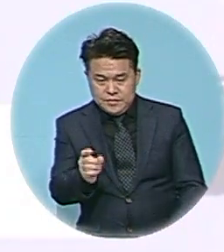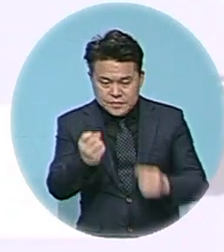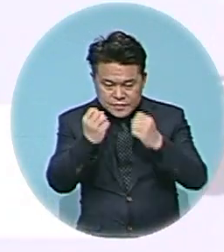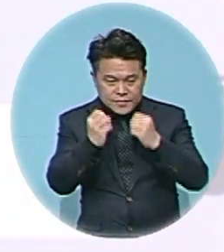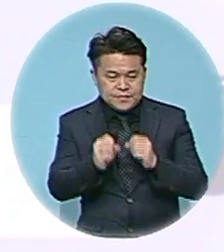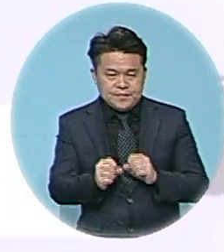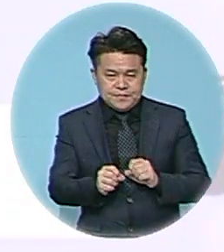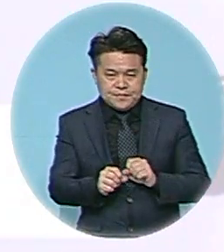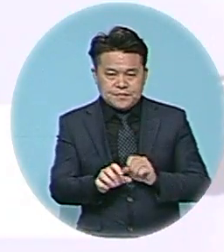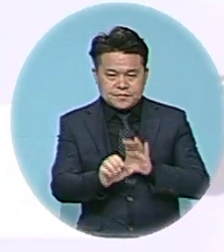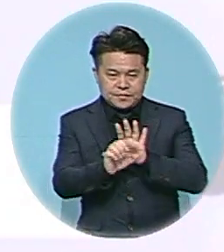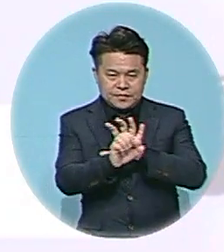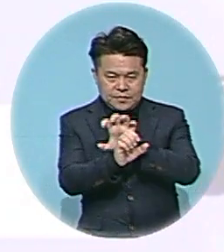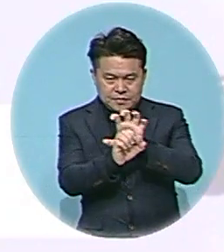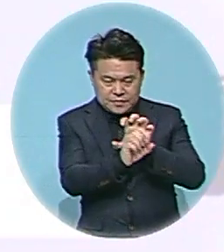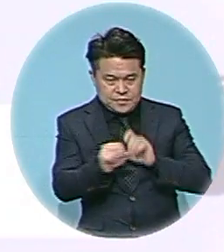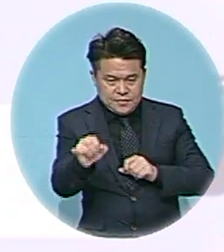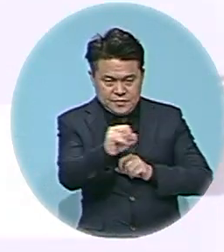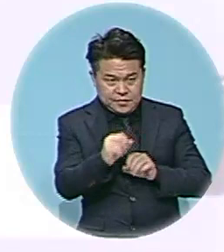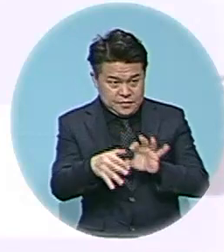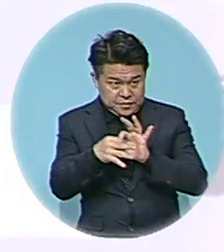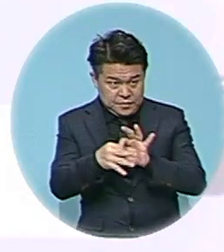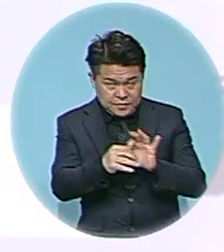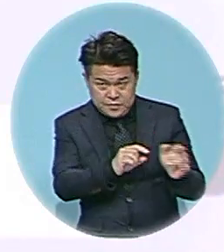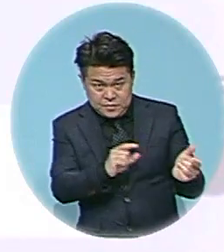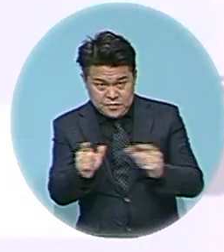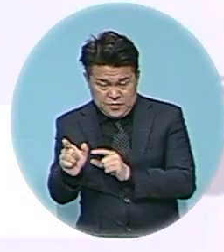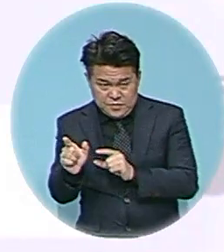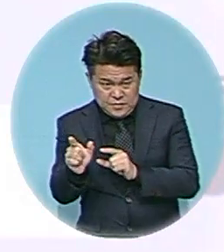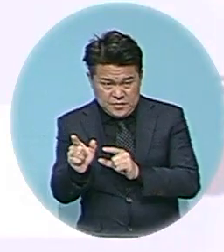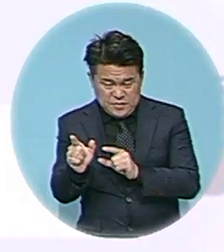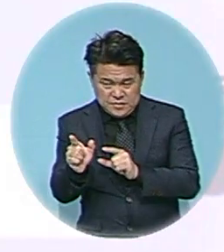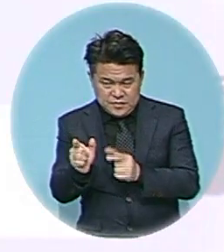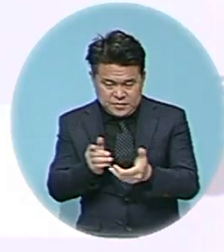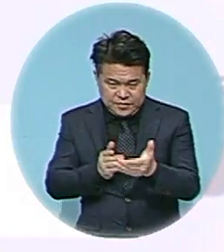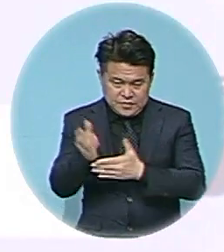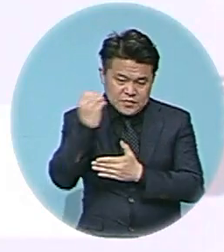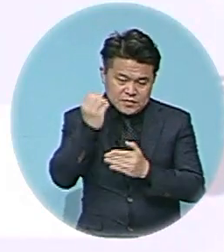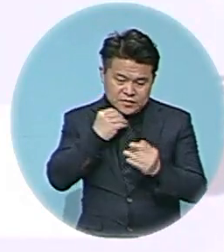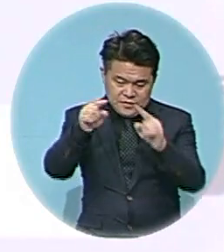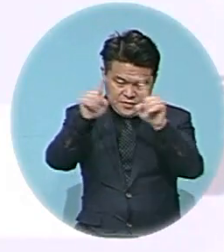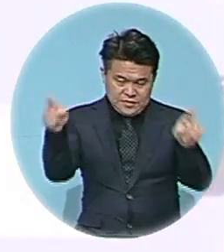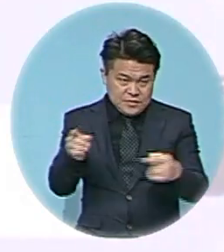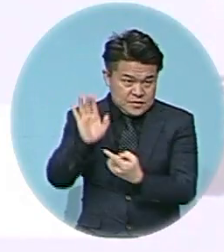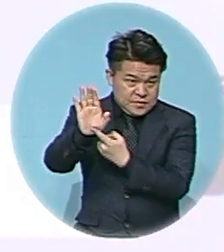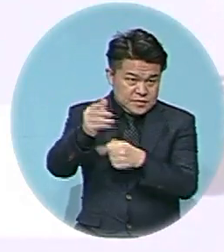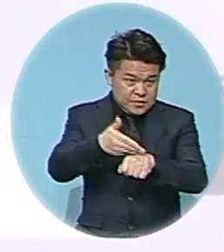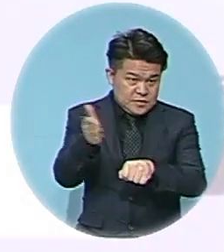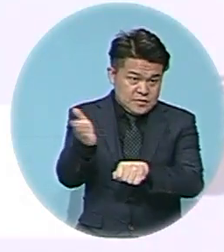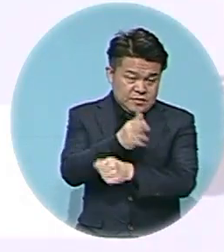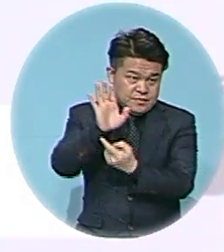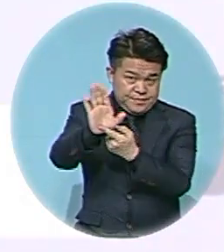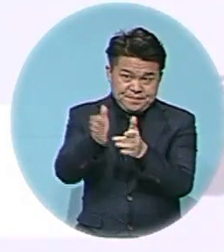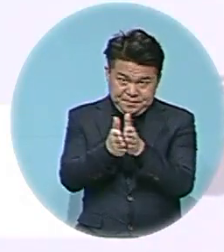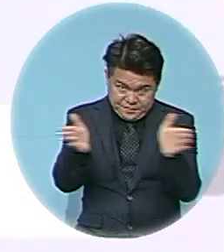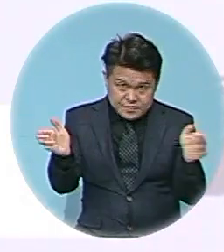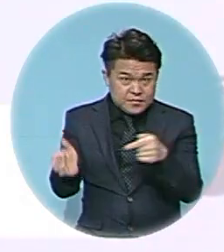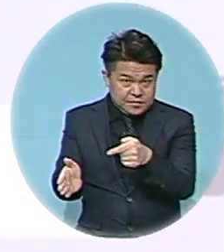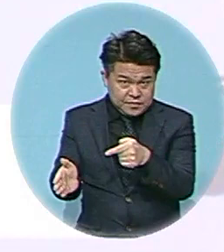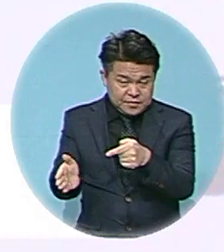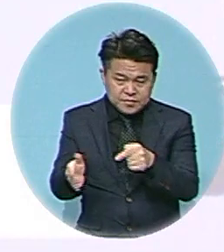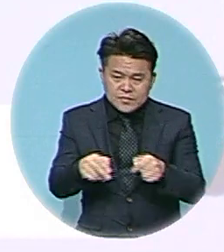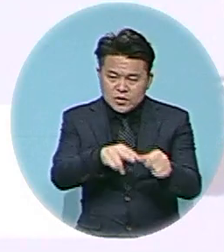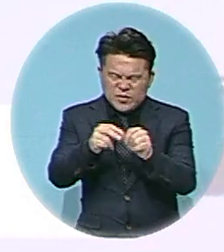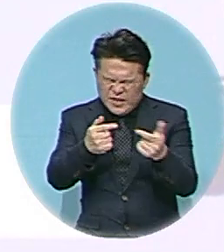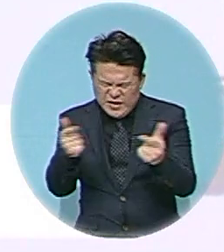신종 코로나 바이러스 감염증과 관련된 전용 홈페이지가 개설되어 9시부터 오픈되었습니다.